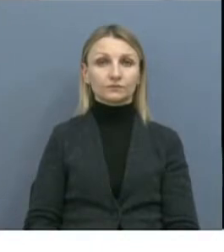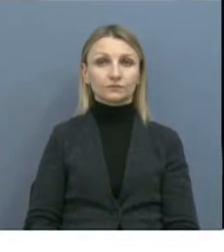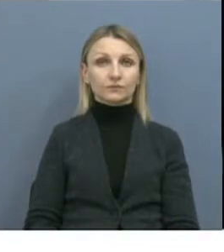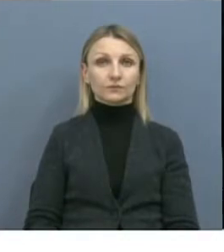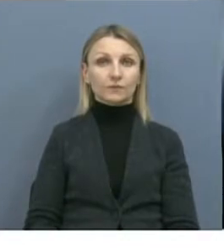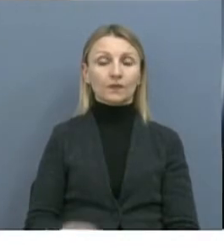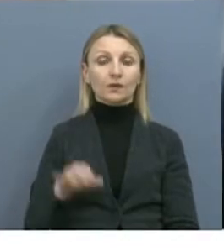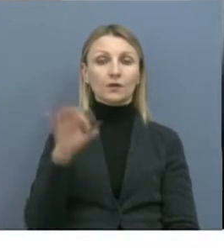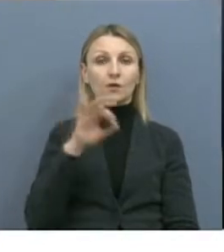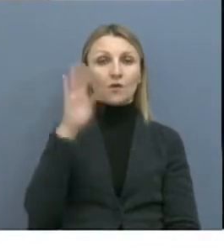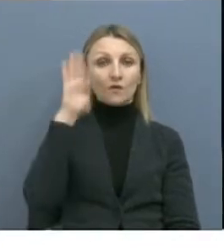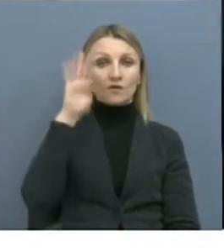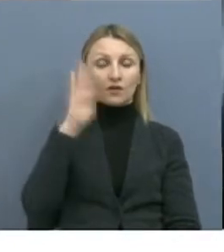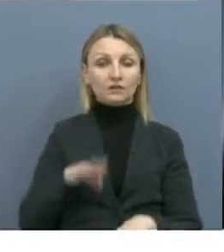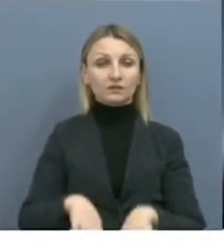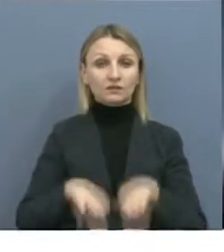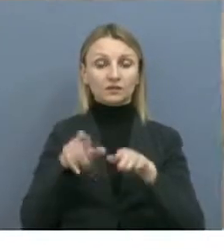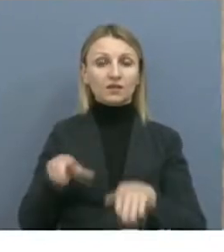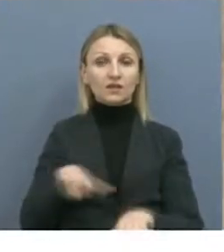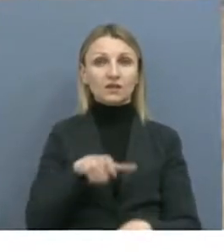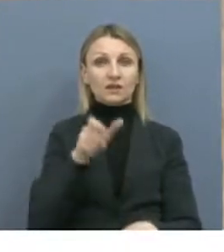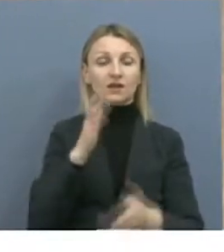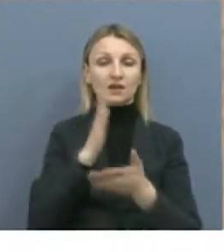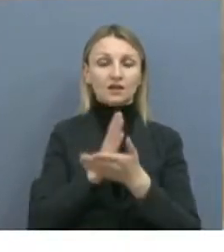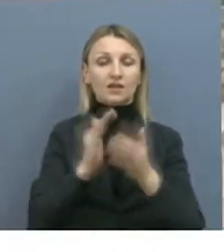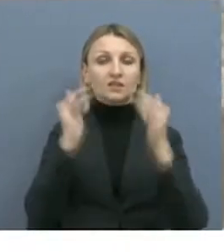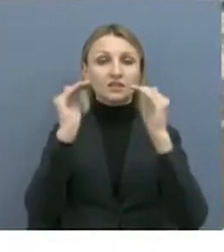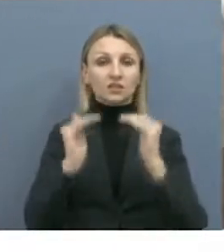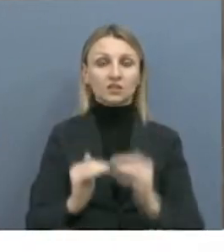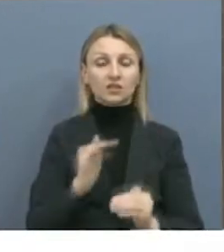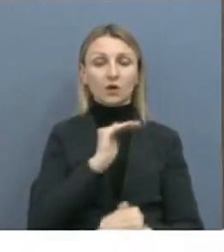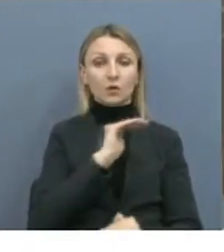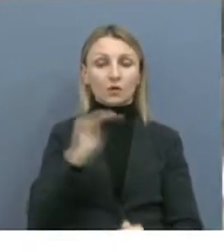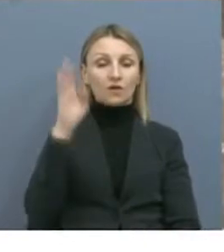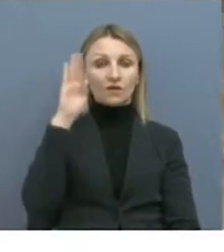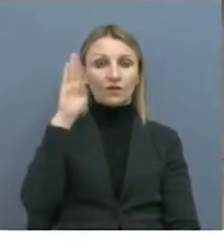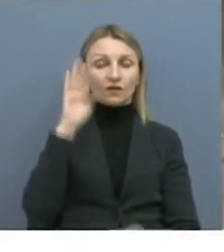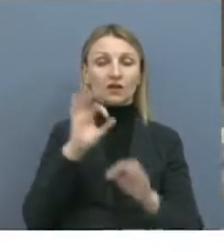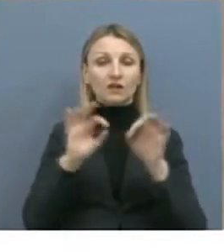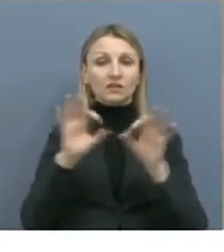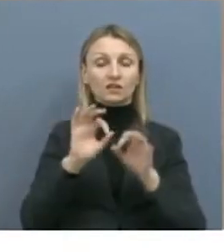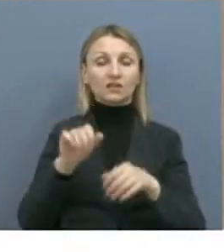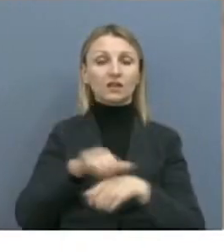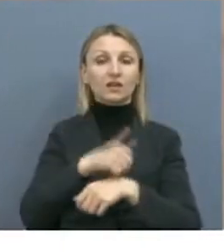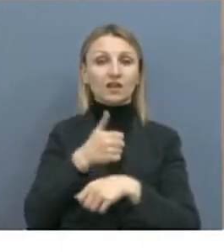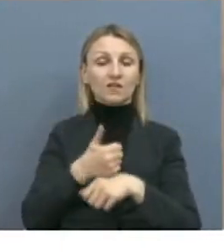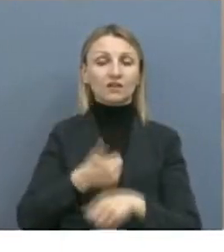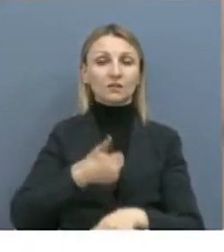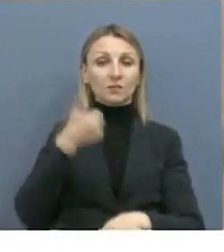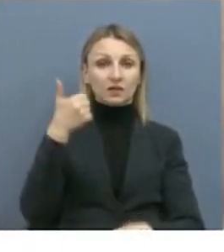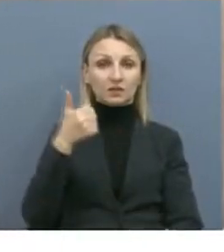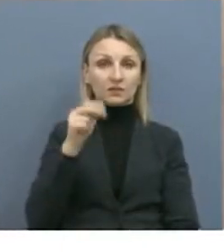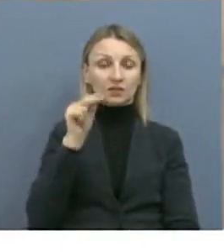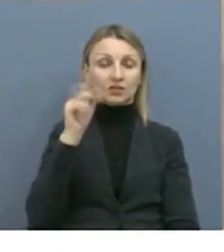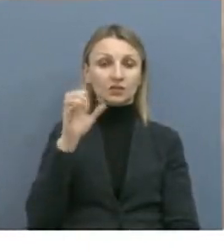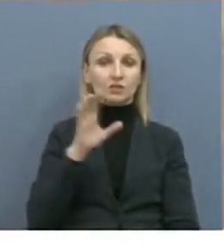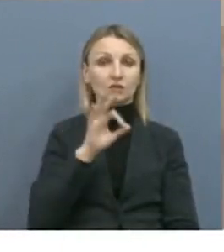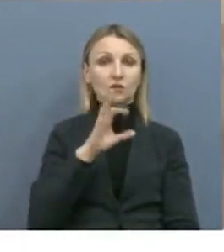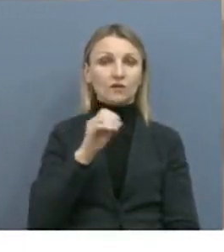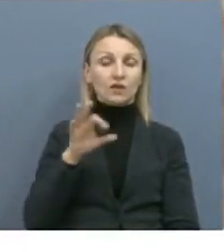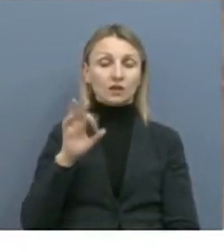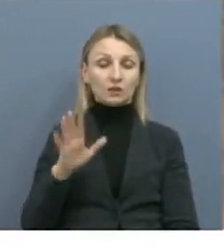На поводкоопасных реках уже фиксируется значительное снижение уровня воды, доложил глава департамента ПЧС Алексей Советов. Напомним,